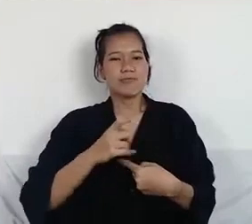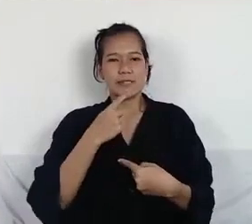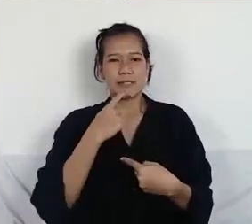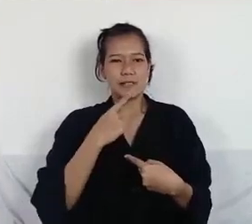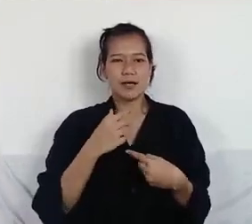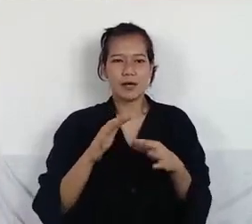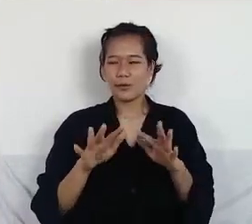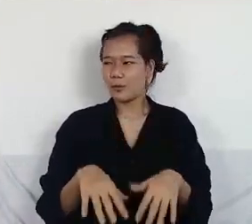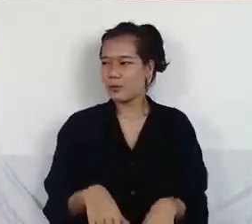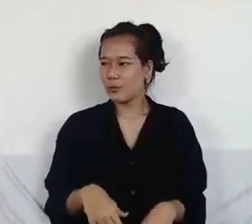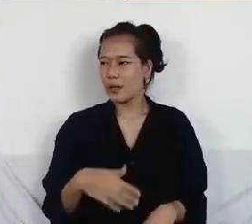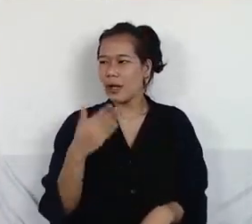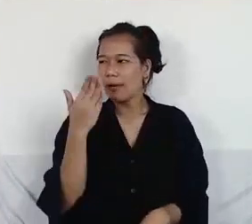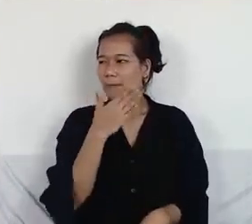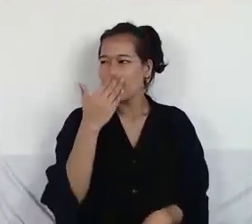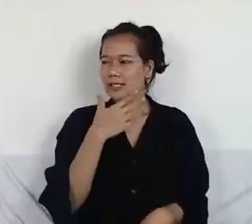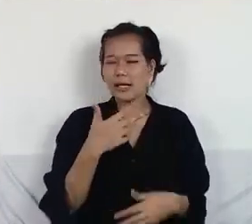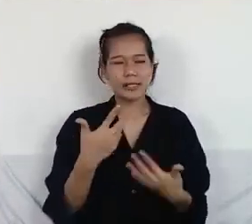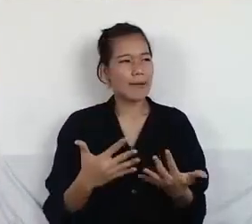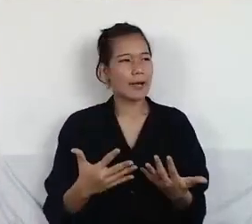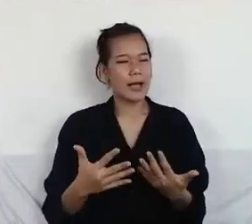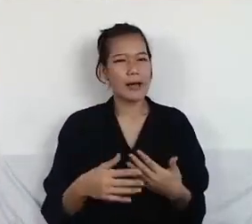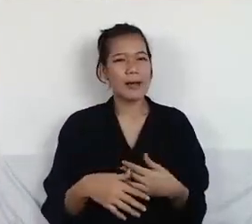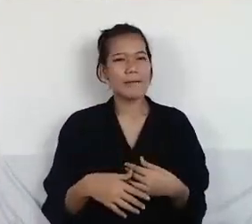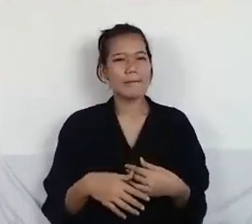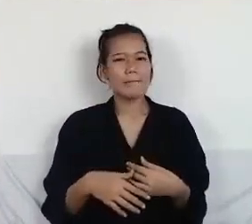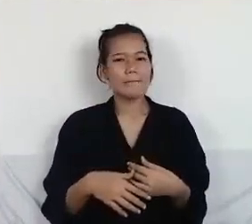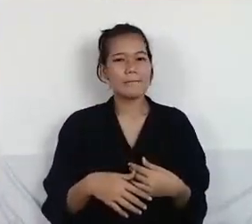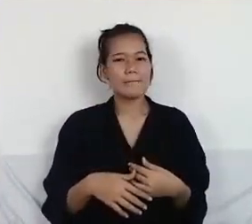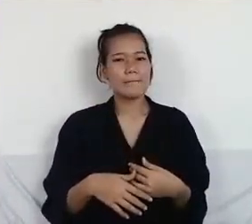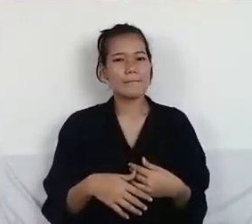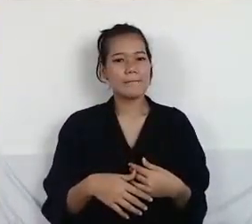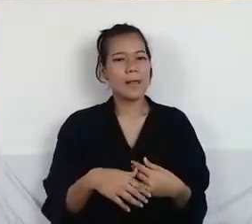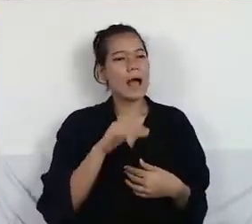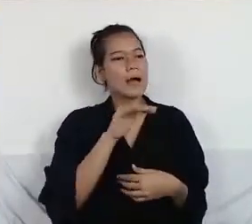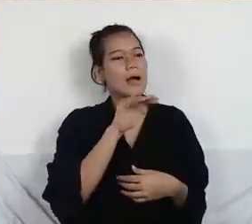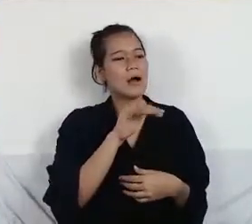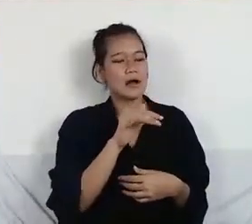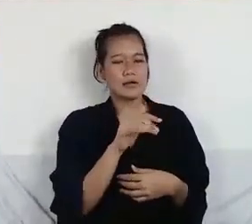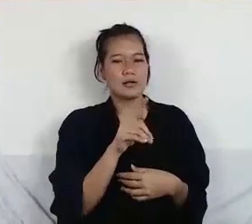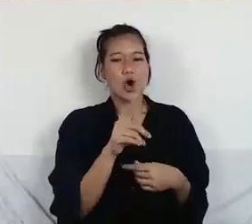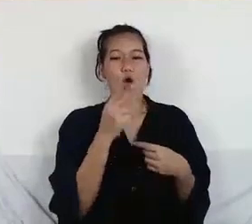Aduh, saya enggak nemu bahasa Manadonya. Bu Rani, unggah-ungguh itu apa, Bu?